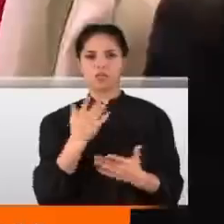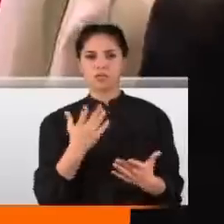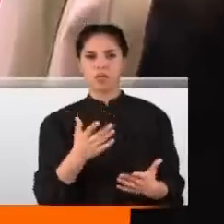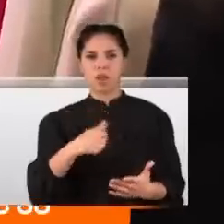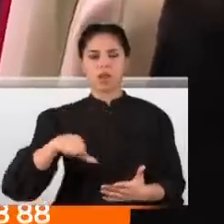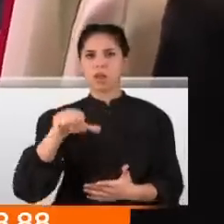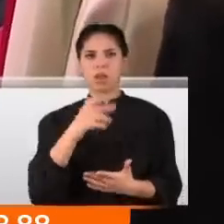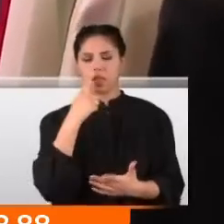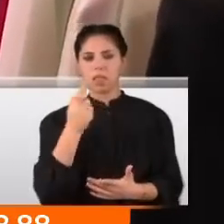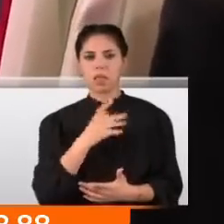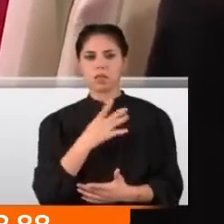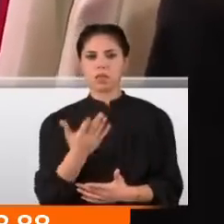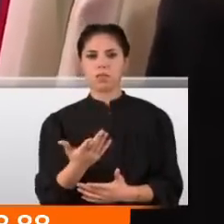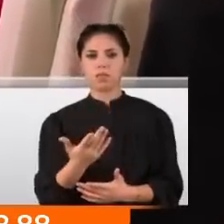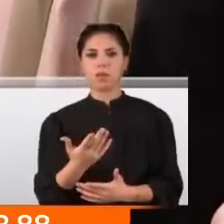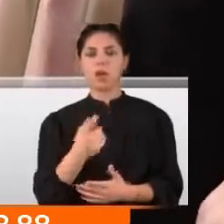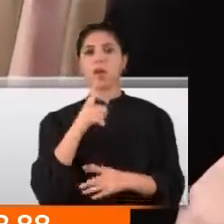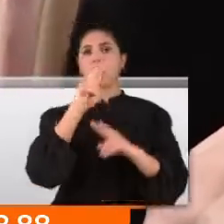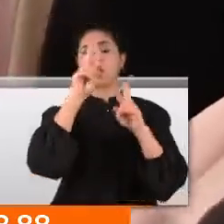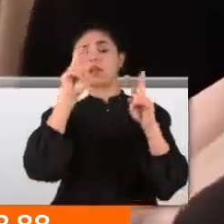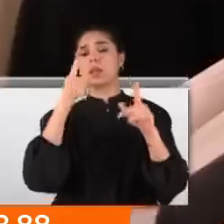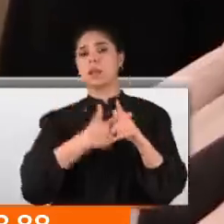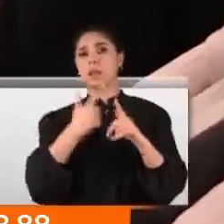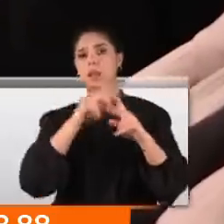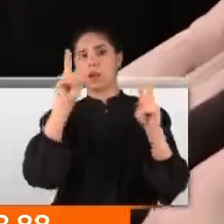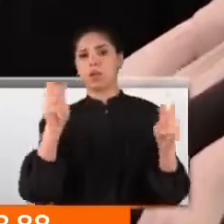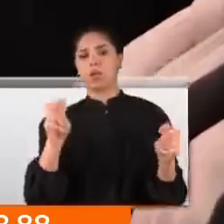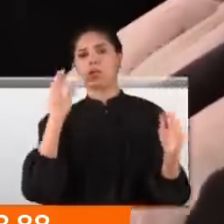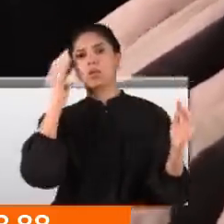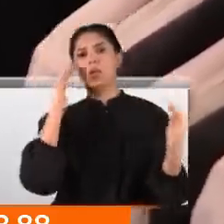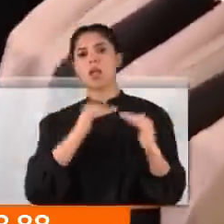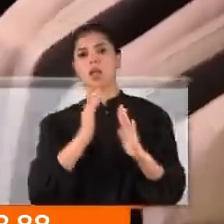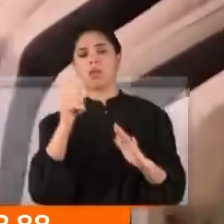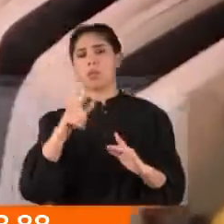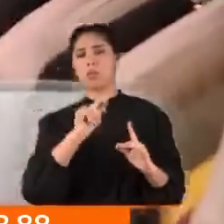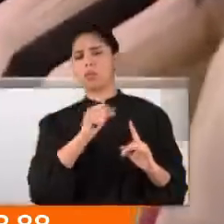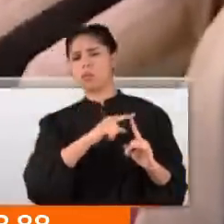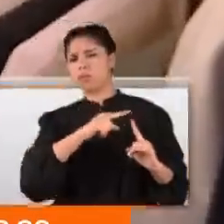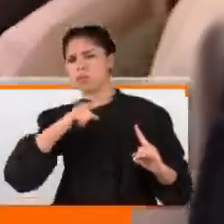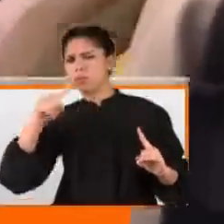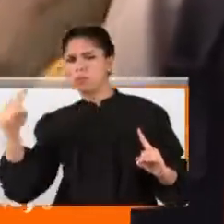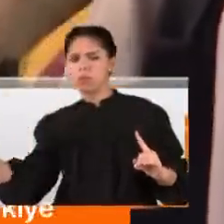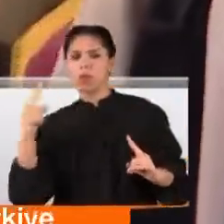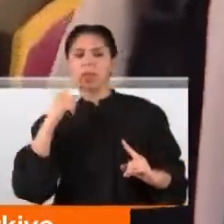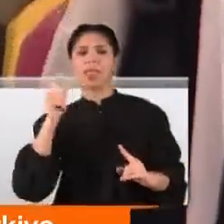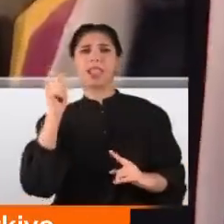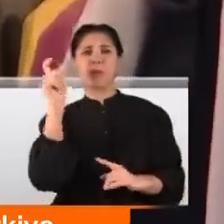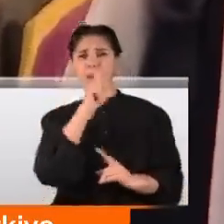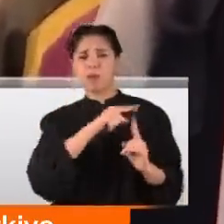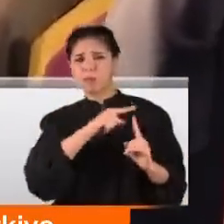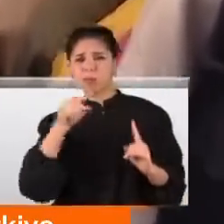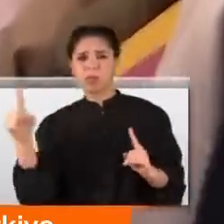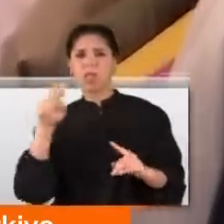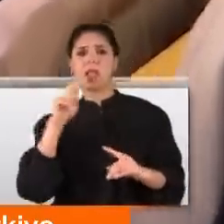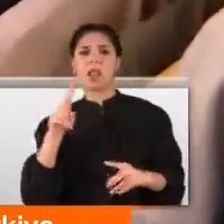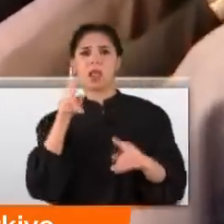yağ? Cuhanna Rüstemova kira konusunda mal sahibiyle anlaşamadı. O günden bu yana iddiaya göre Temmuz'dan beri